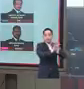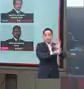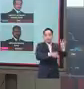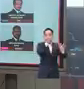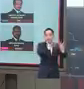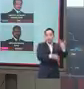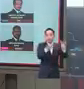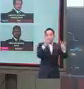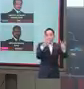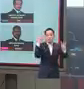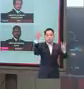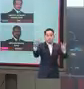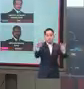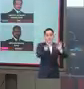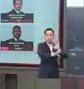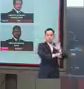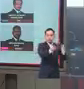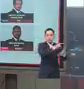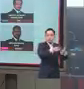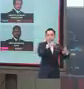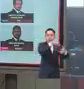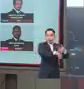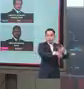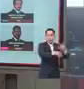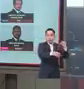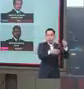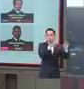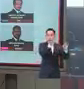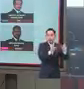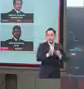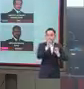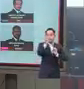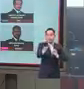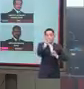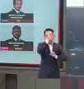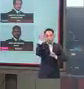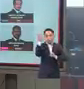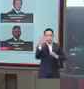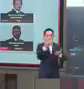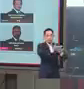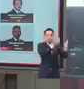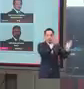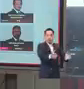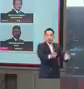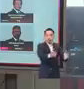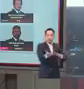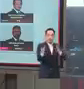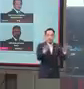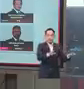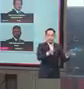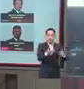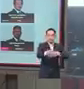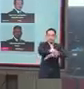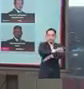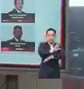karena pemilihan pada ketiga itu pada 19 November buat tempo hari ditangguhkan susulan kematian penyandang padangsrai akan menjalankan pemilihan